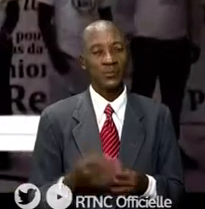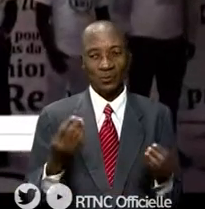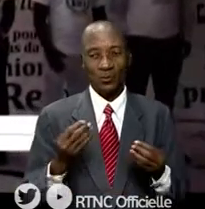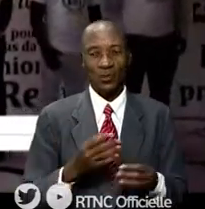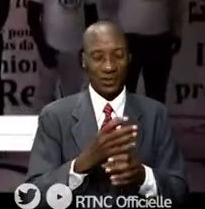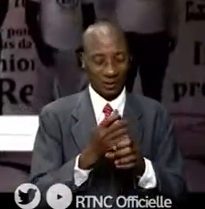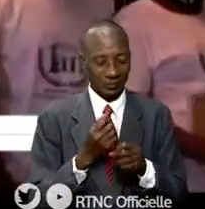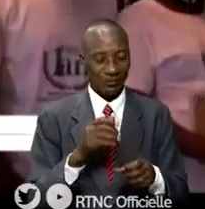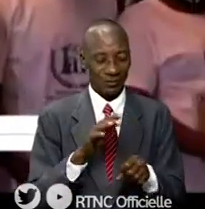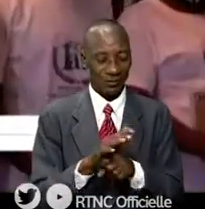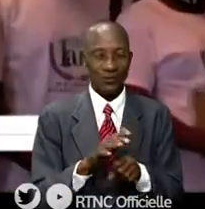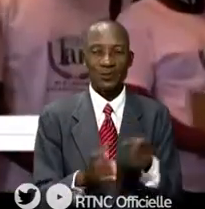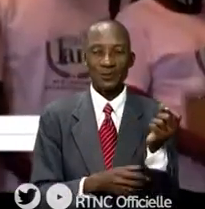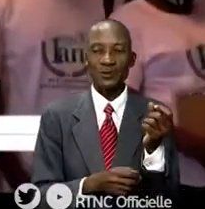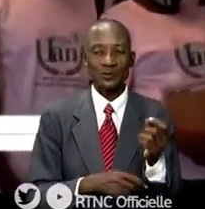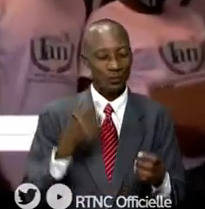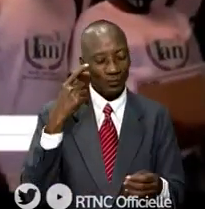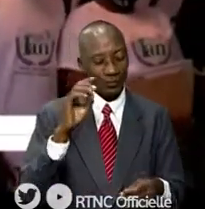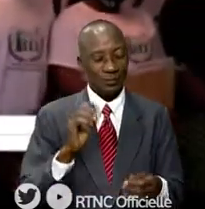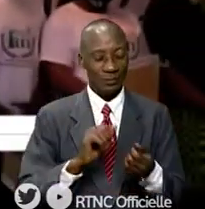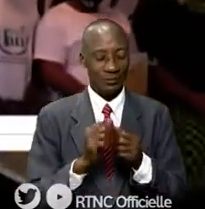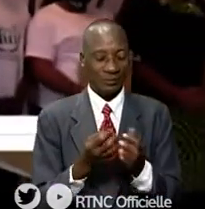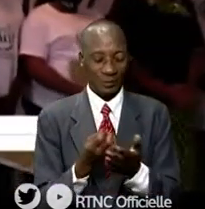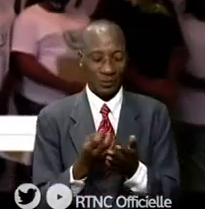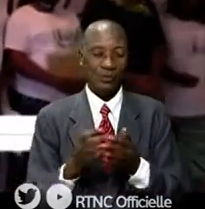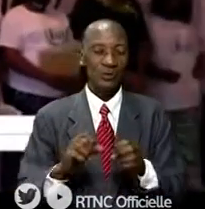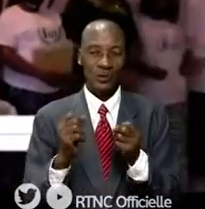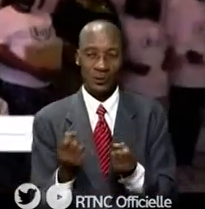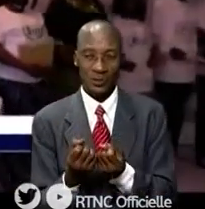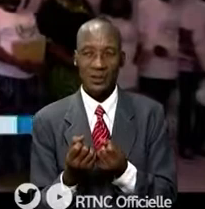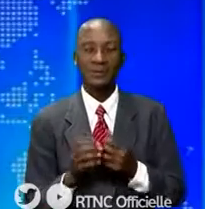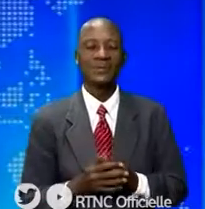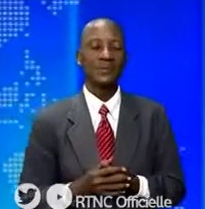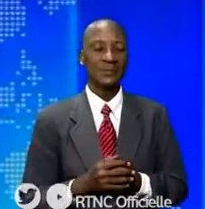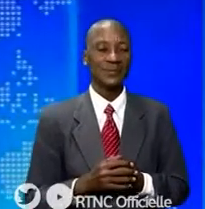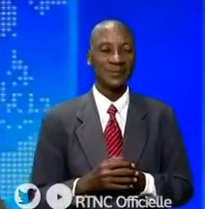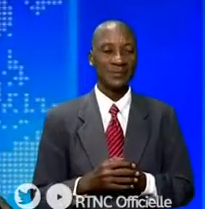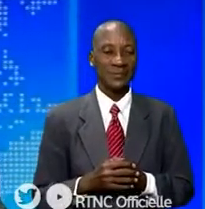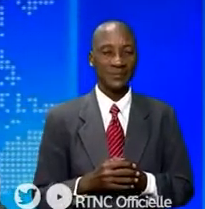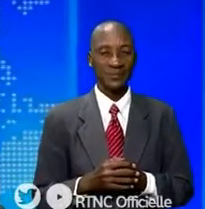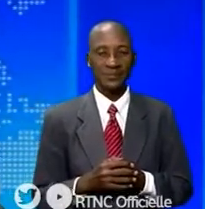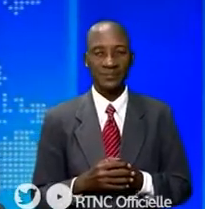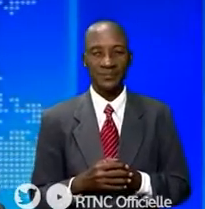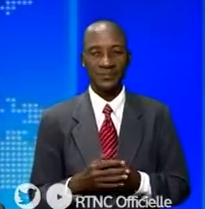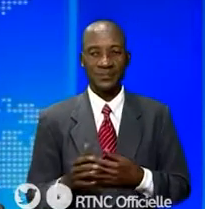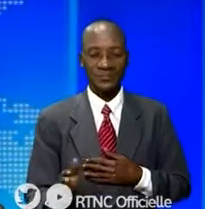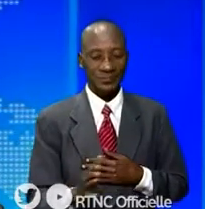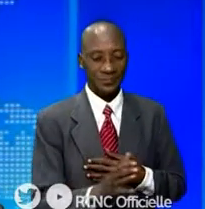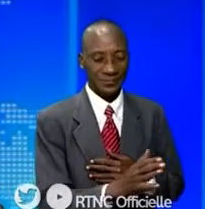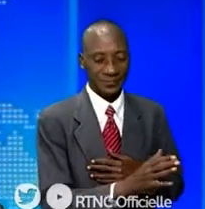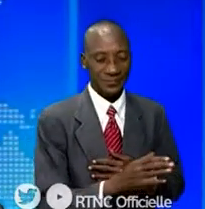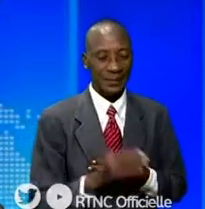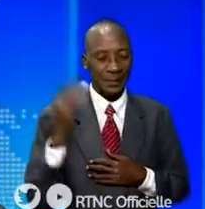l'impact économico-social de l'engagement du sénateur Guy Luando. Et puis le ministre de Médias,